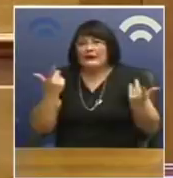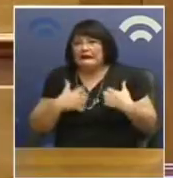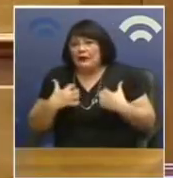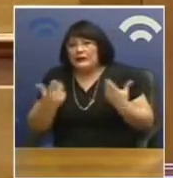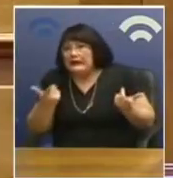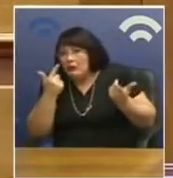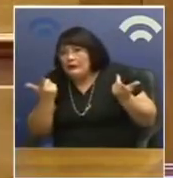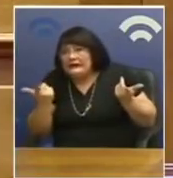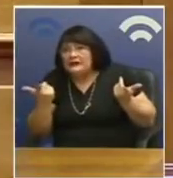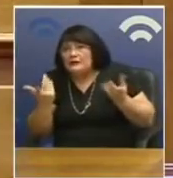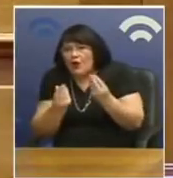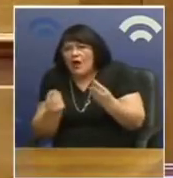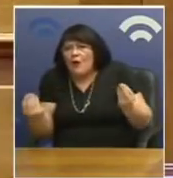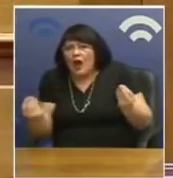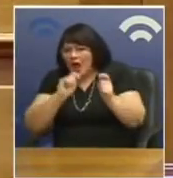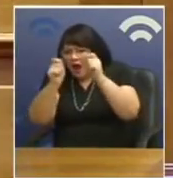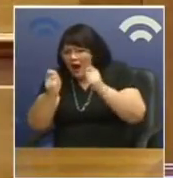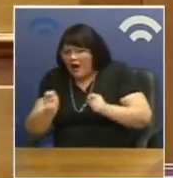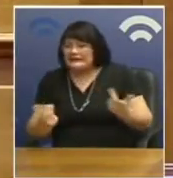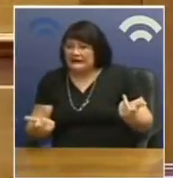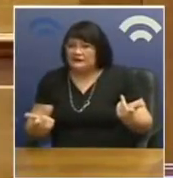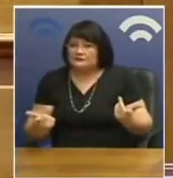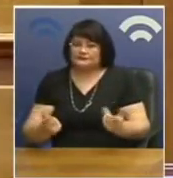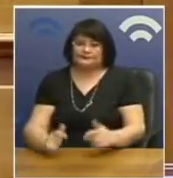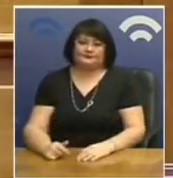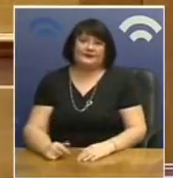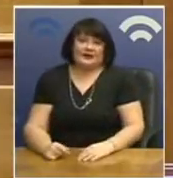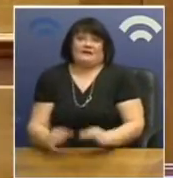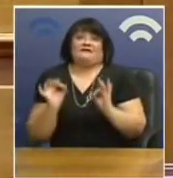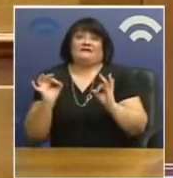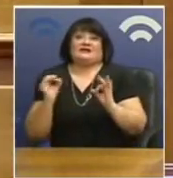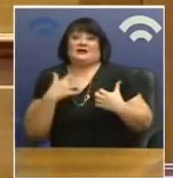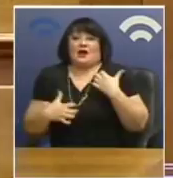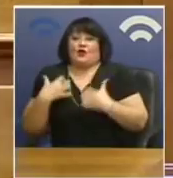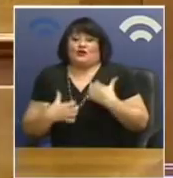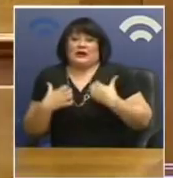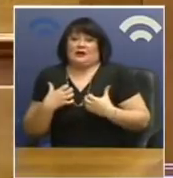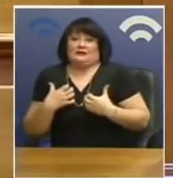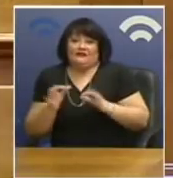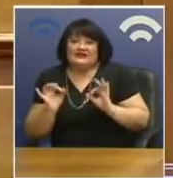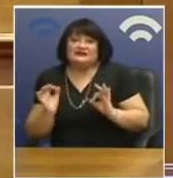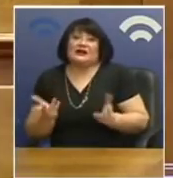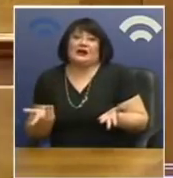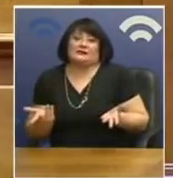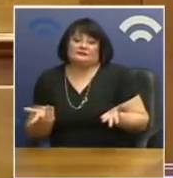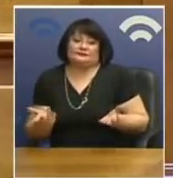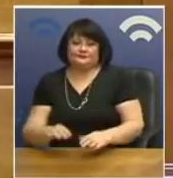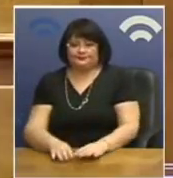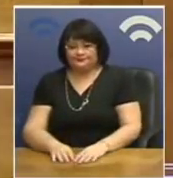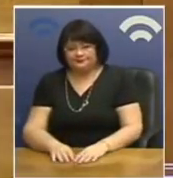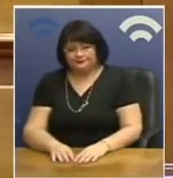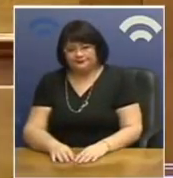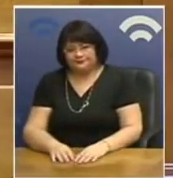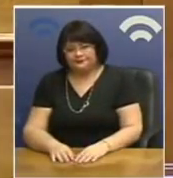ωστόσο ερχόταν αυτή η αγωνία, το είπα πριν, σε αντίθεση με την ίδια τη